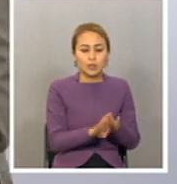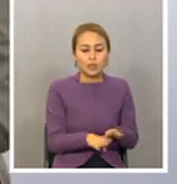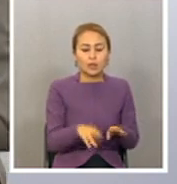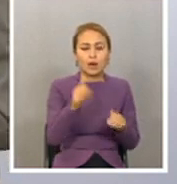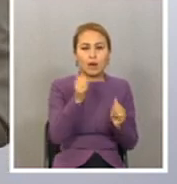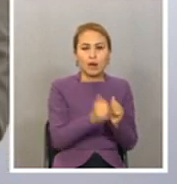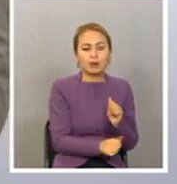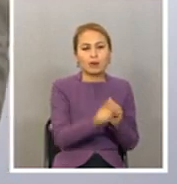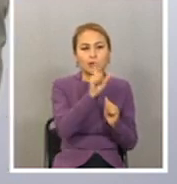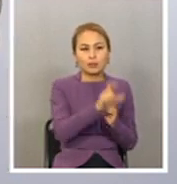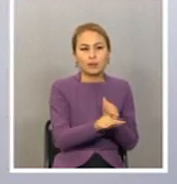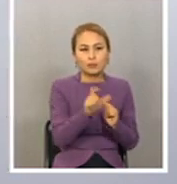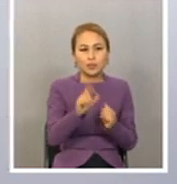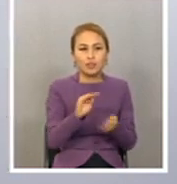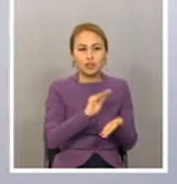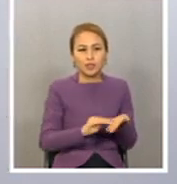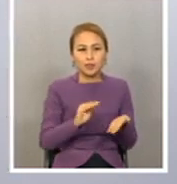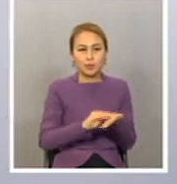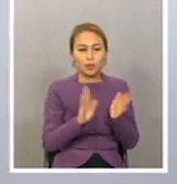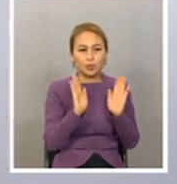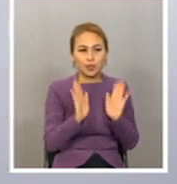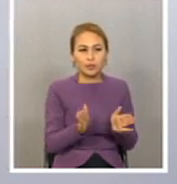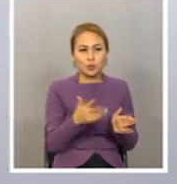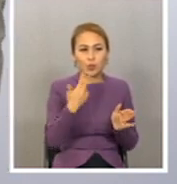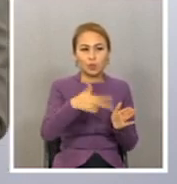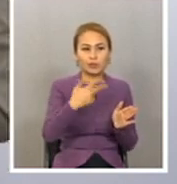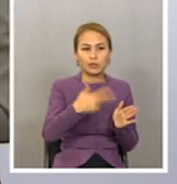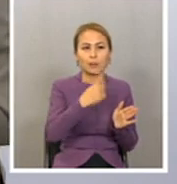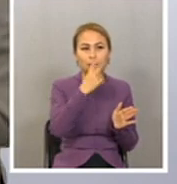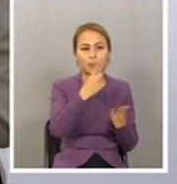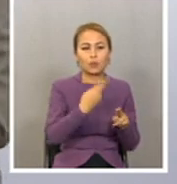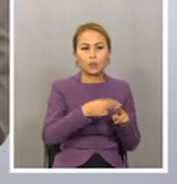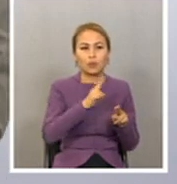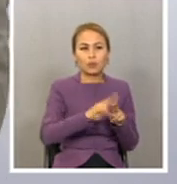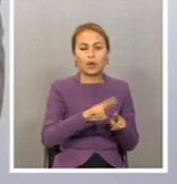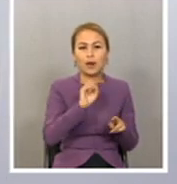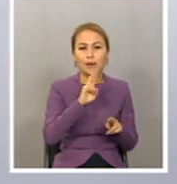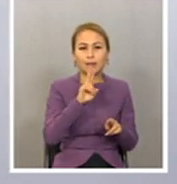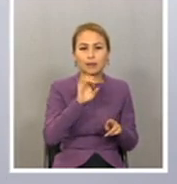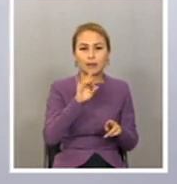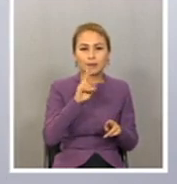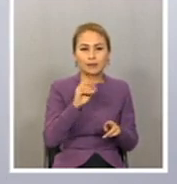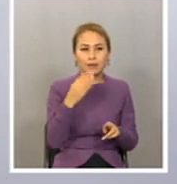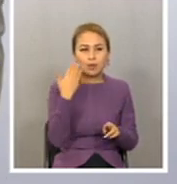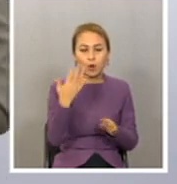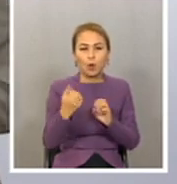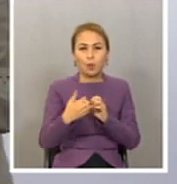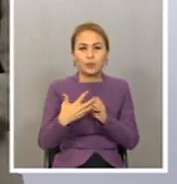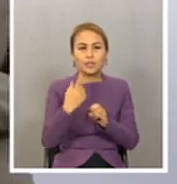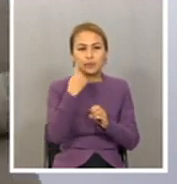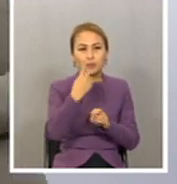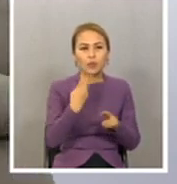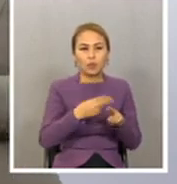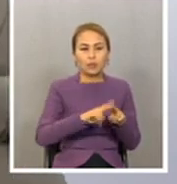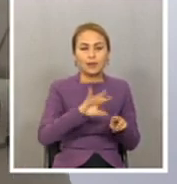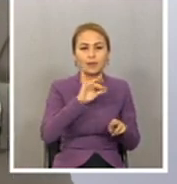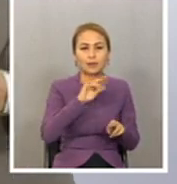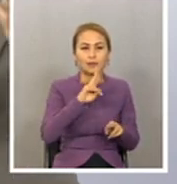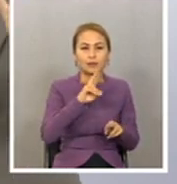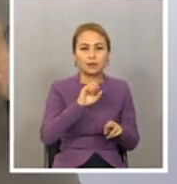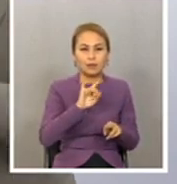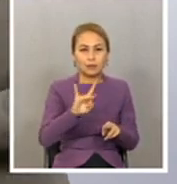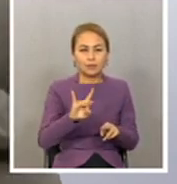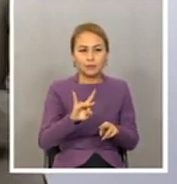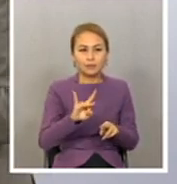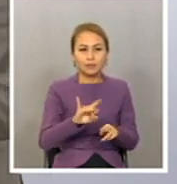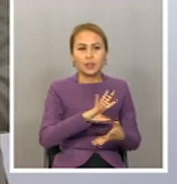адамның өнімділігін жазып қоямыз. Мінекей 30-дан 1 деген ол Ағеркенің өнімділігі, 15-ден 1 деген ол Іңкәрдің өнімділігі.